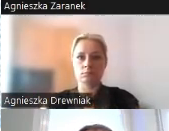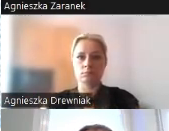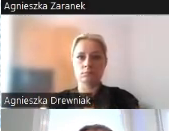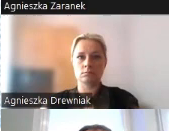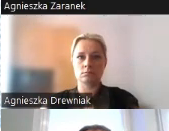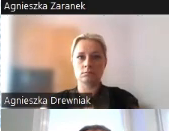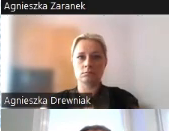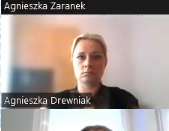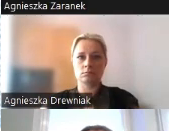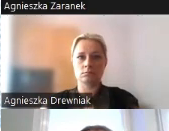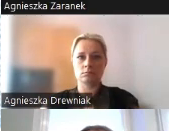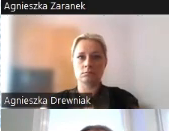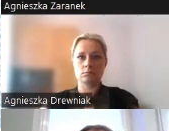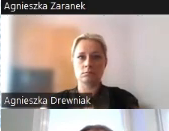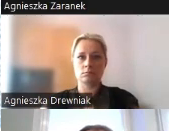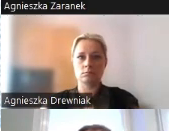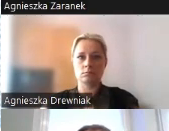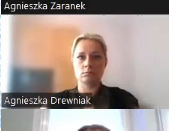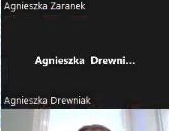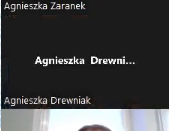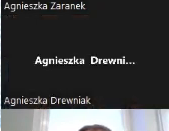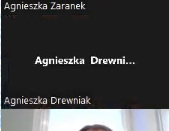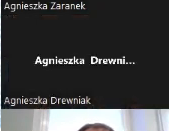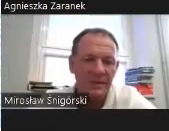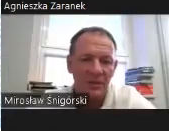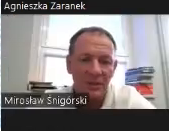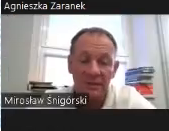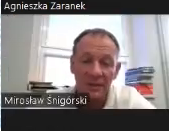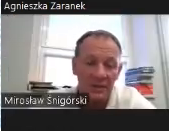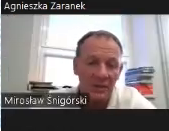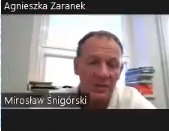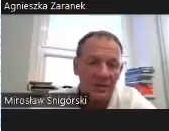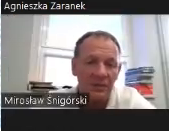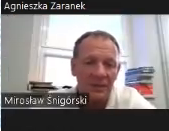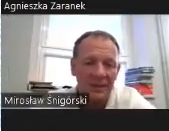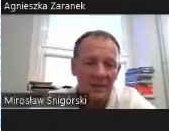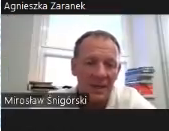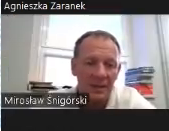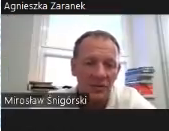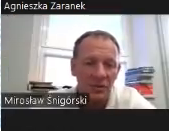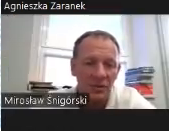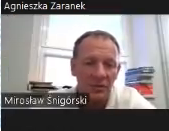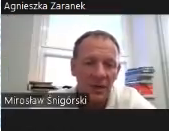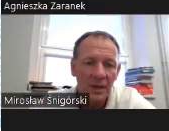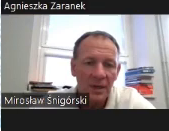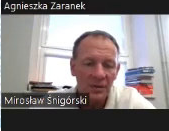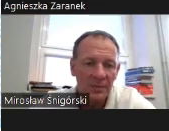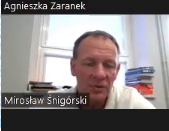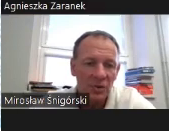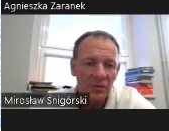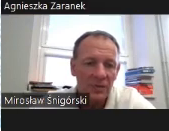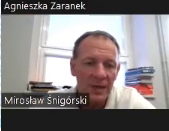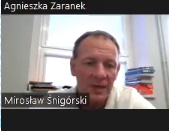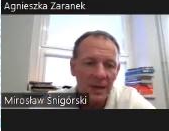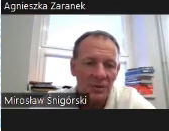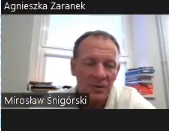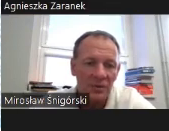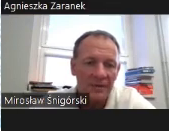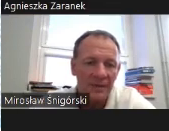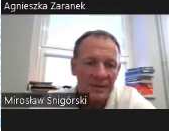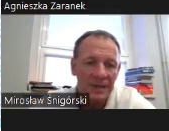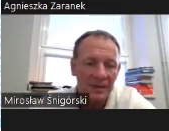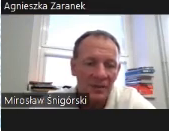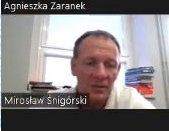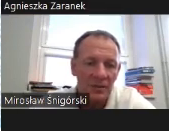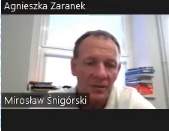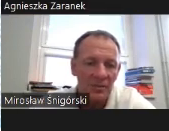pozyskujemy środki i jeżeli część środków miałem na wyposażenie właśnie ze szkolnej fundacji, z Rady Rodziców, od sponsorów, a na